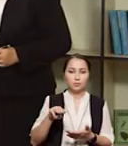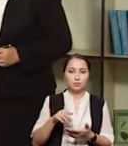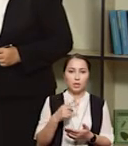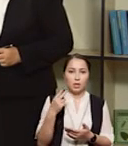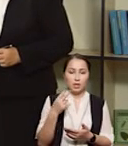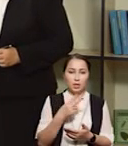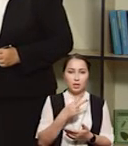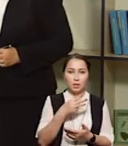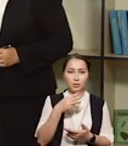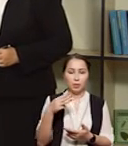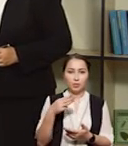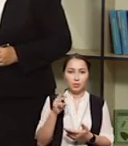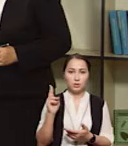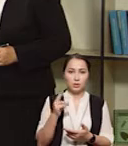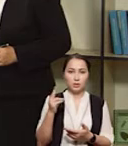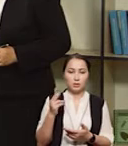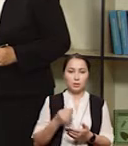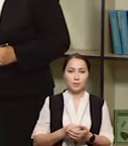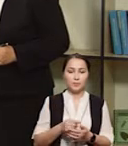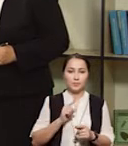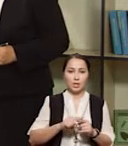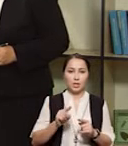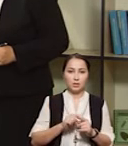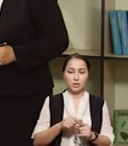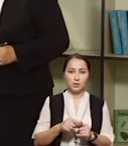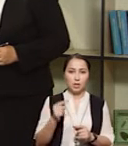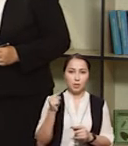-23 gradus Selsiydagi tezligi